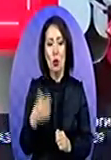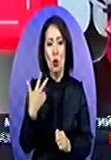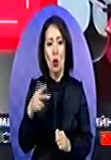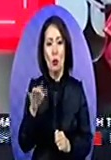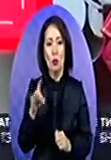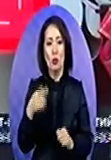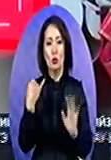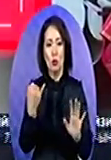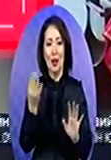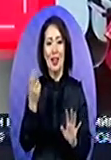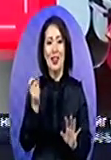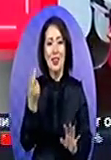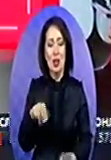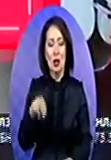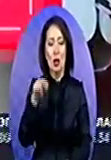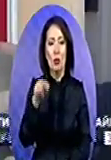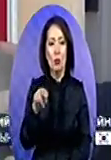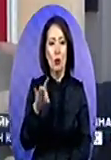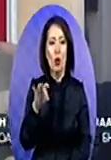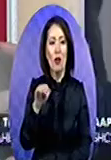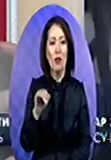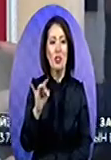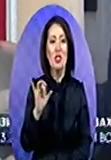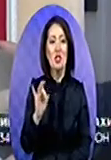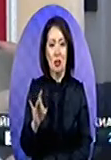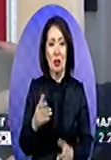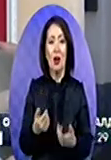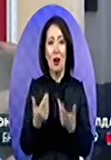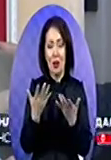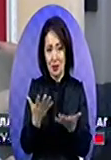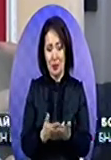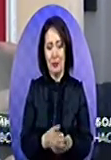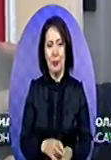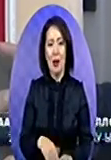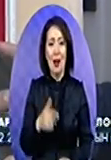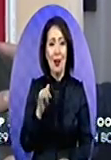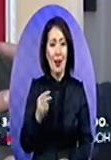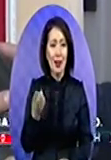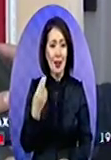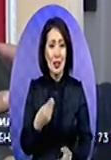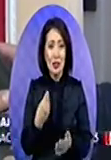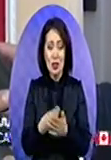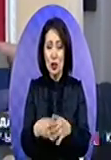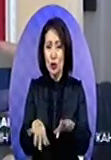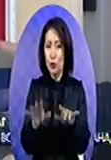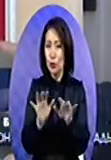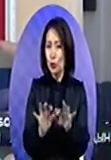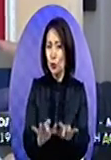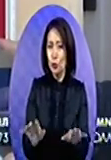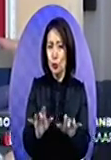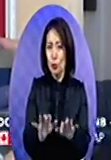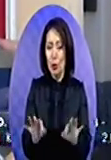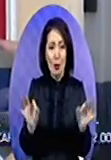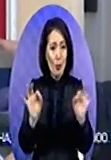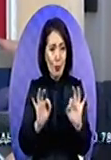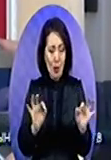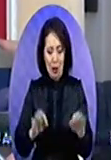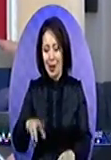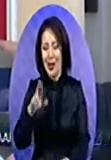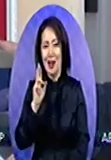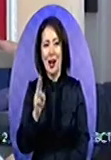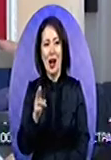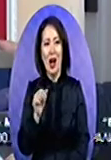дид профессор тодорлоо. Грант төгөлдөр хуур байхгүйгээр консерватор гэж нэрлэгдэх боломжгүй. Тийм